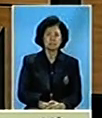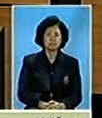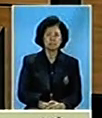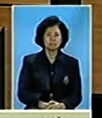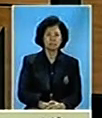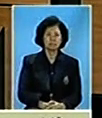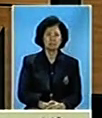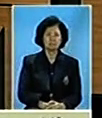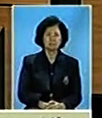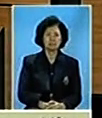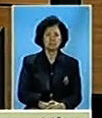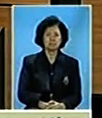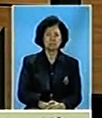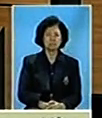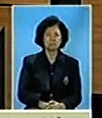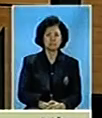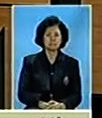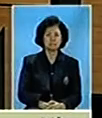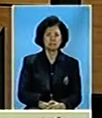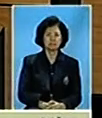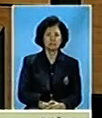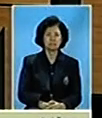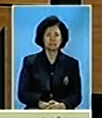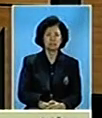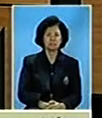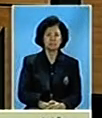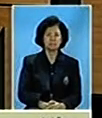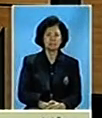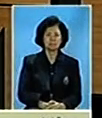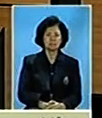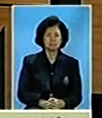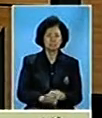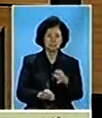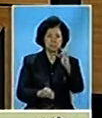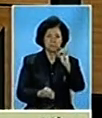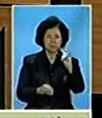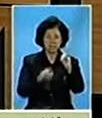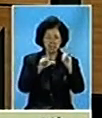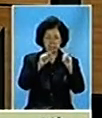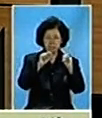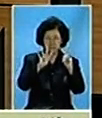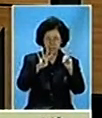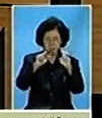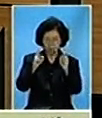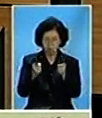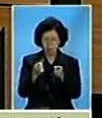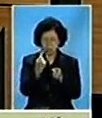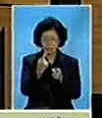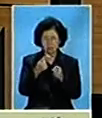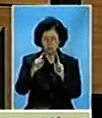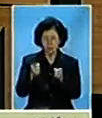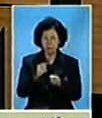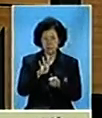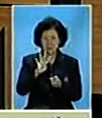24วรรค1ฮะใช่มั้ยฮะ มาตรา24วรรค1วงเล็บ4ยอหญิ